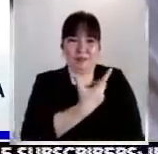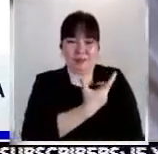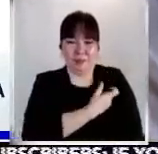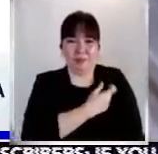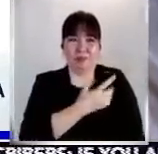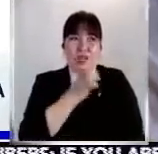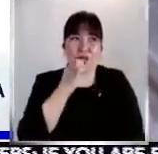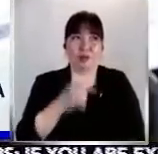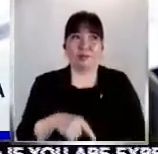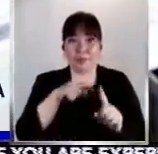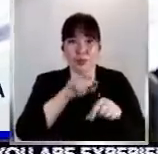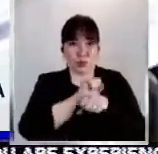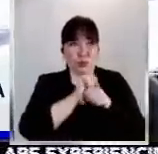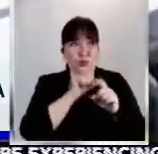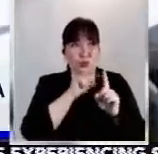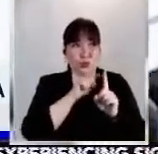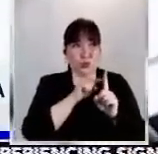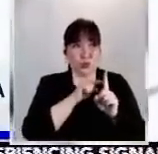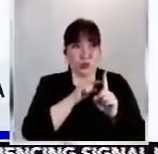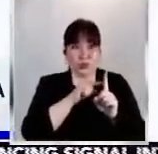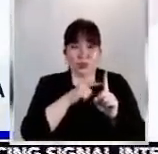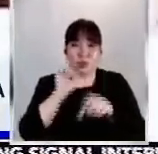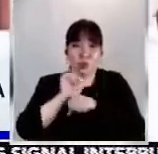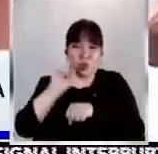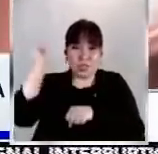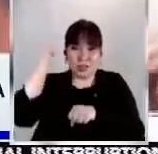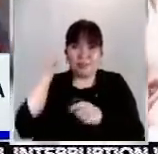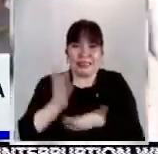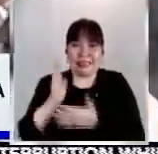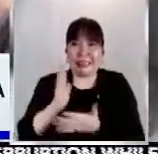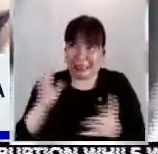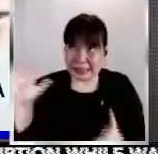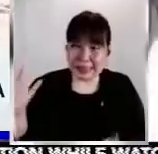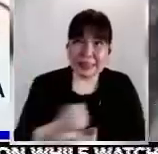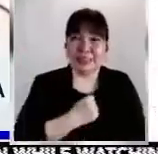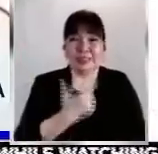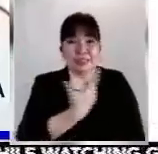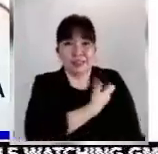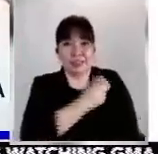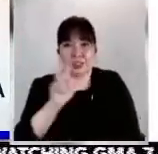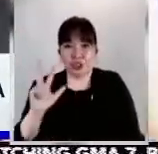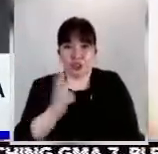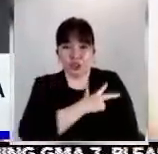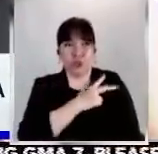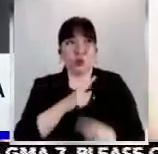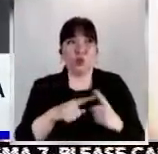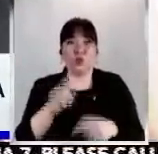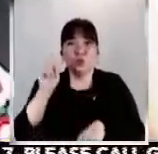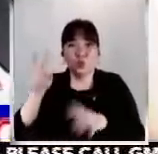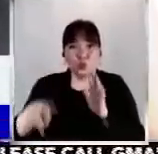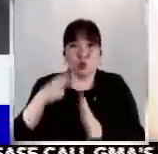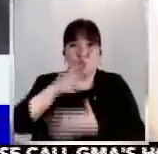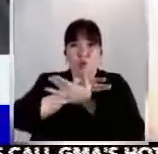Erica, sinunggaba ng pagkakataong makapagpa-booster, lalo't dalawang beses na raw siyang nagka-COVID. The